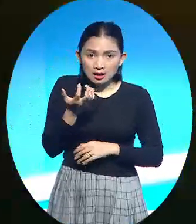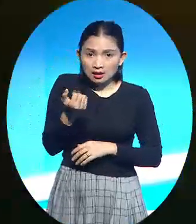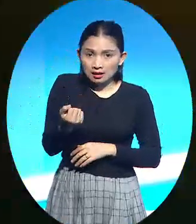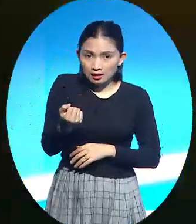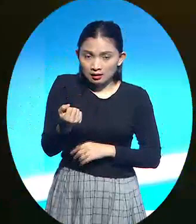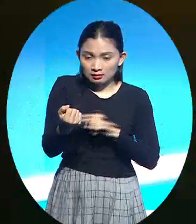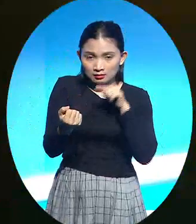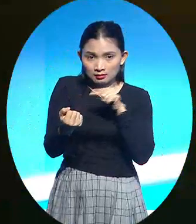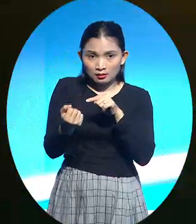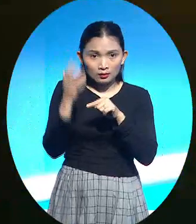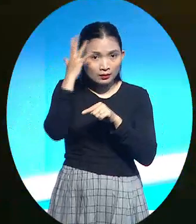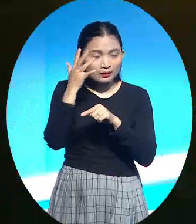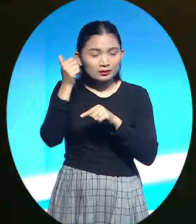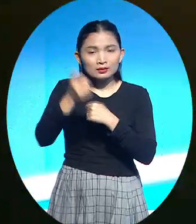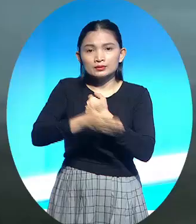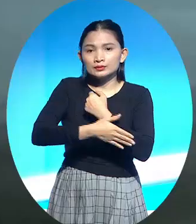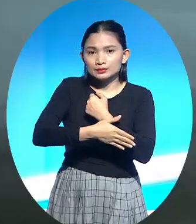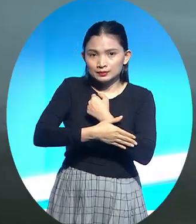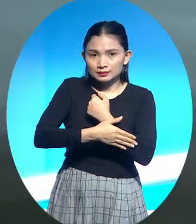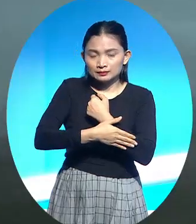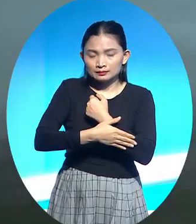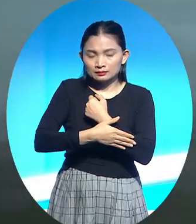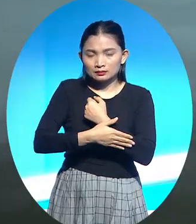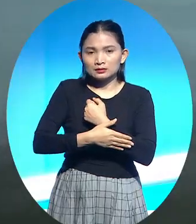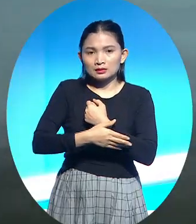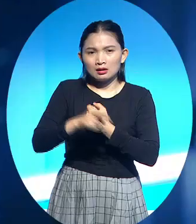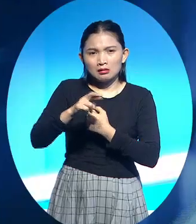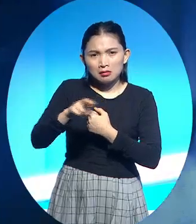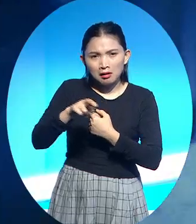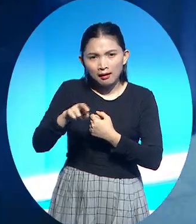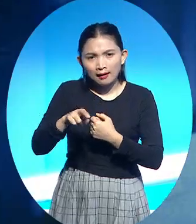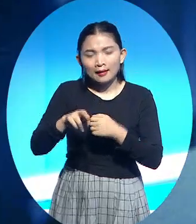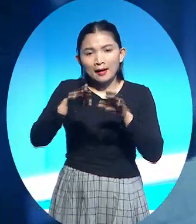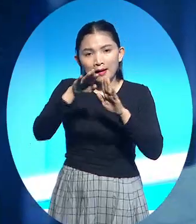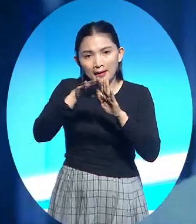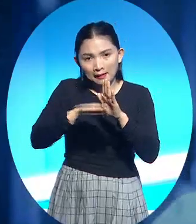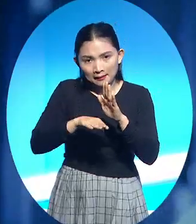lên sản xuất năng lượng tái tạo và lộ trình giảm phát thải các hệ thống năng lượng toàn cầu.